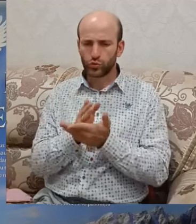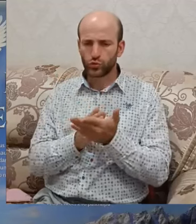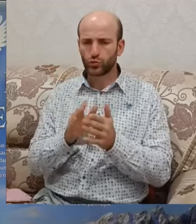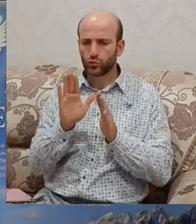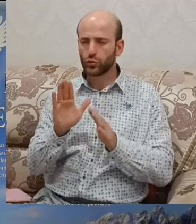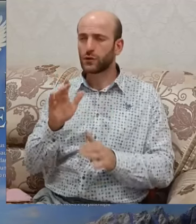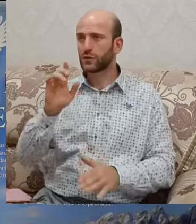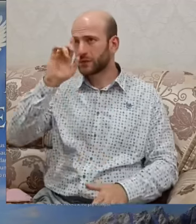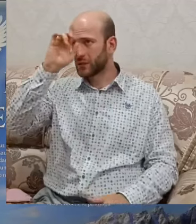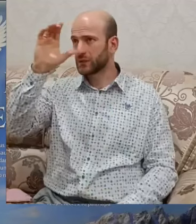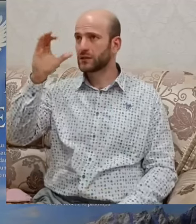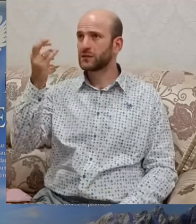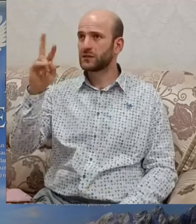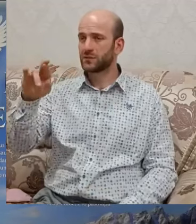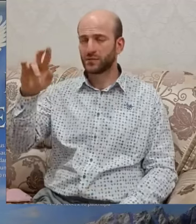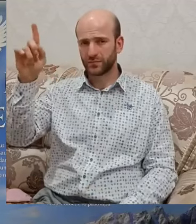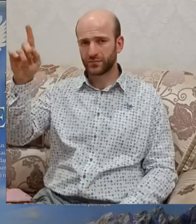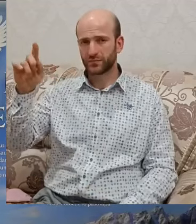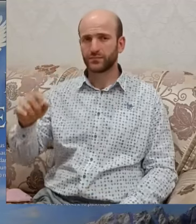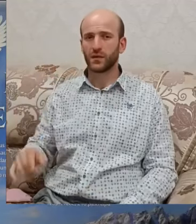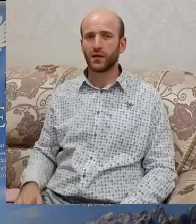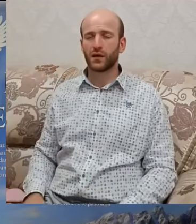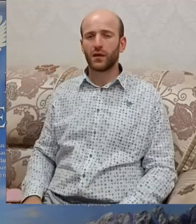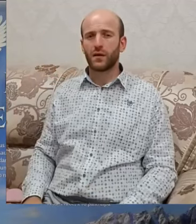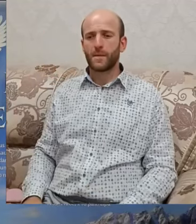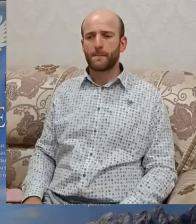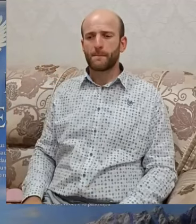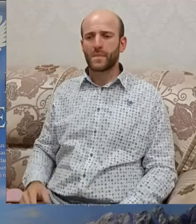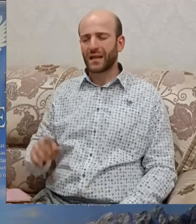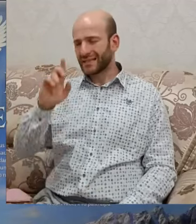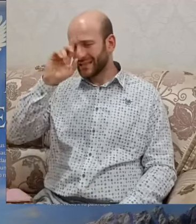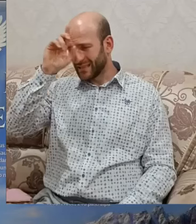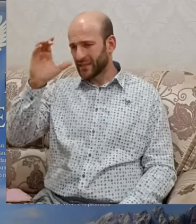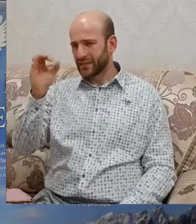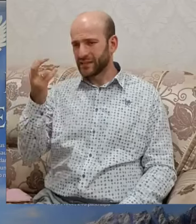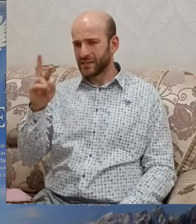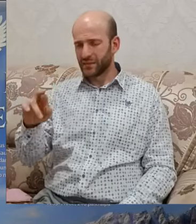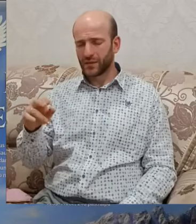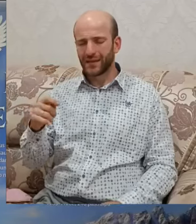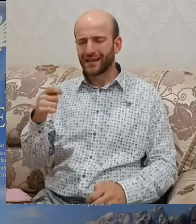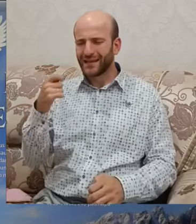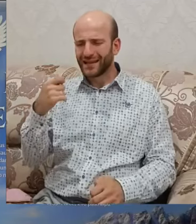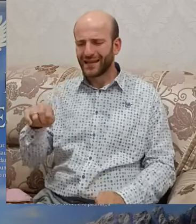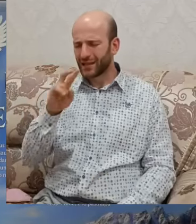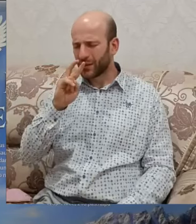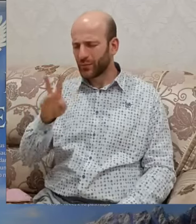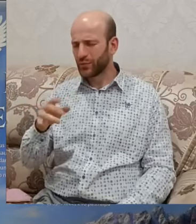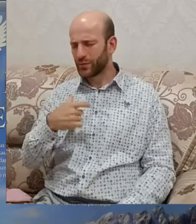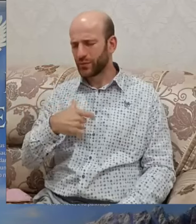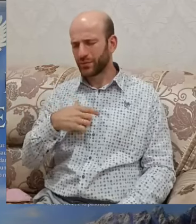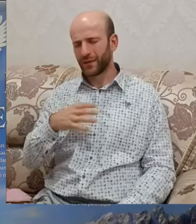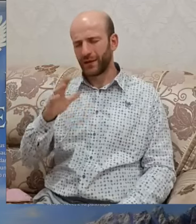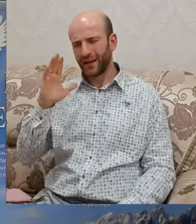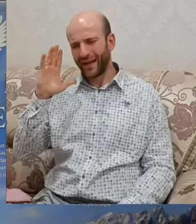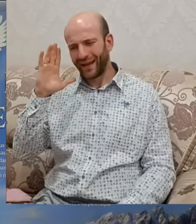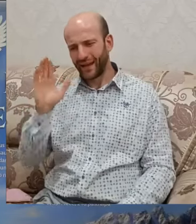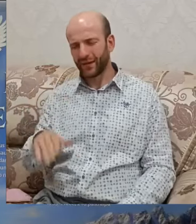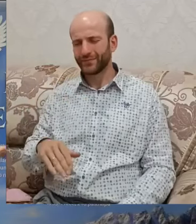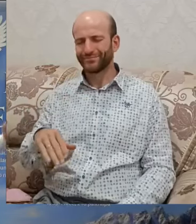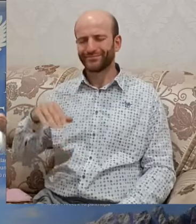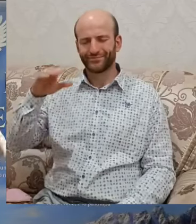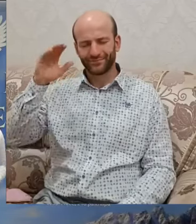Karališkoji sėkla. Царское семя. Niekada nepasitenkins. Никогда не удовлетворится. Tuo